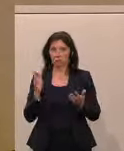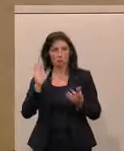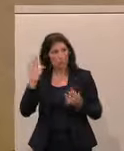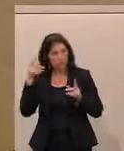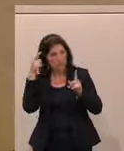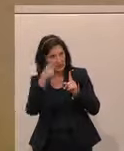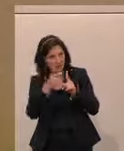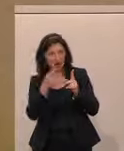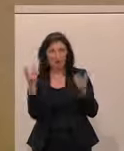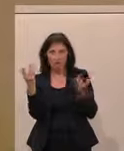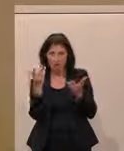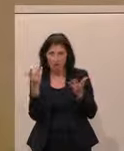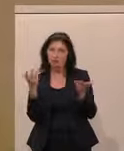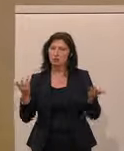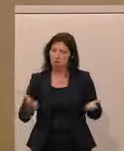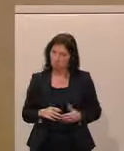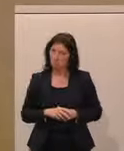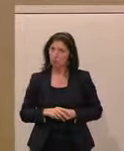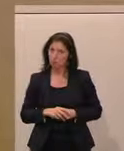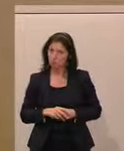einer gemeinsamen Regierungsarbeit